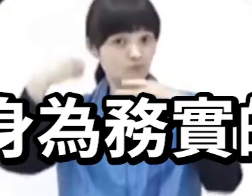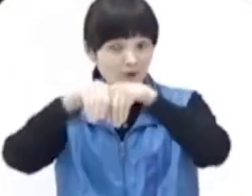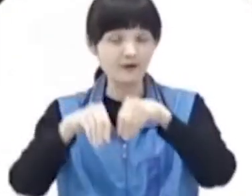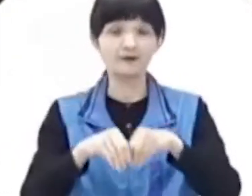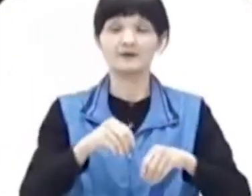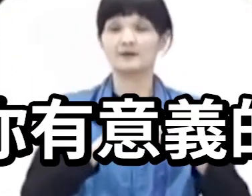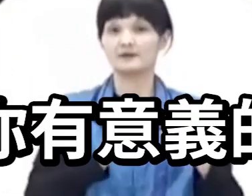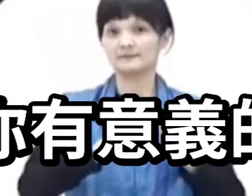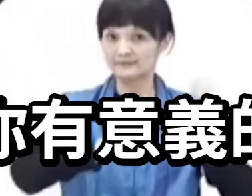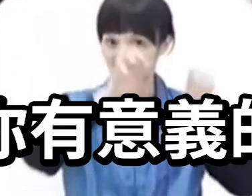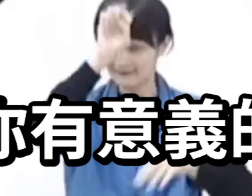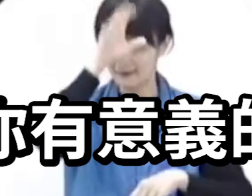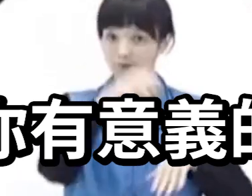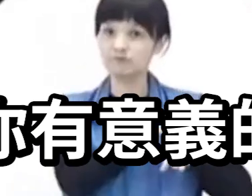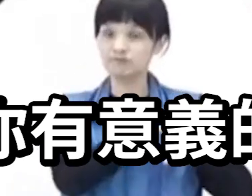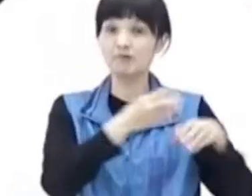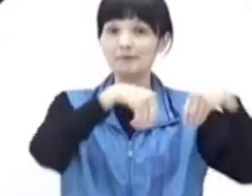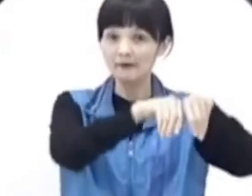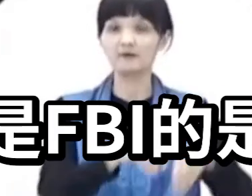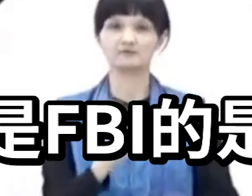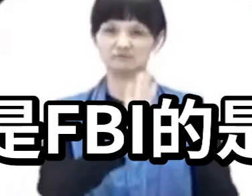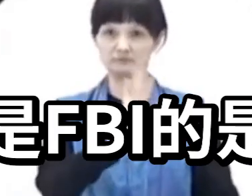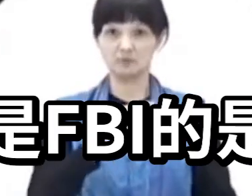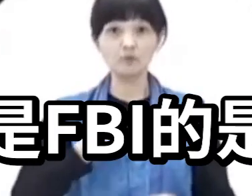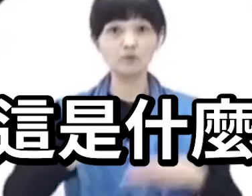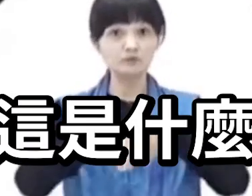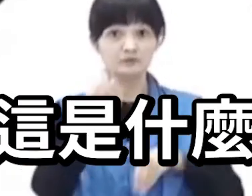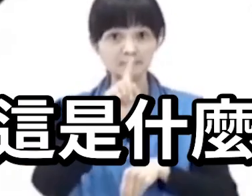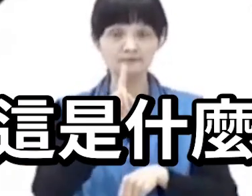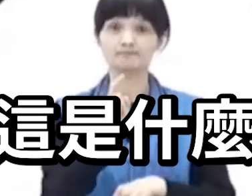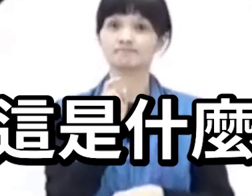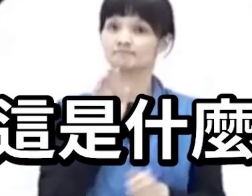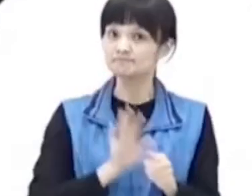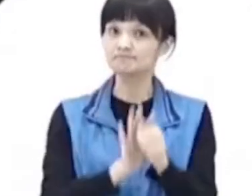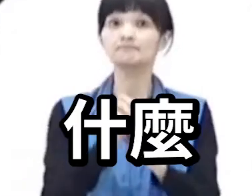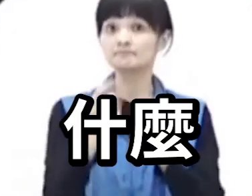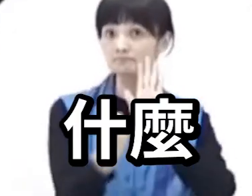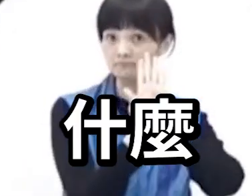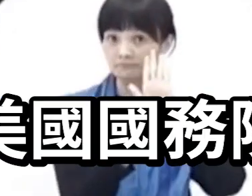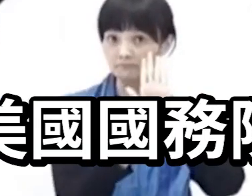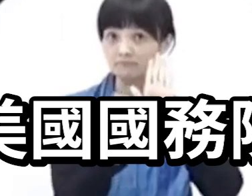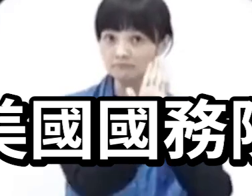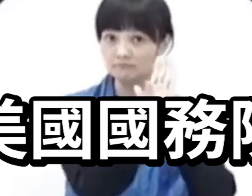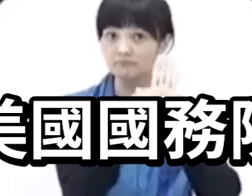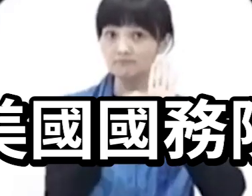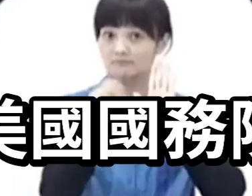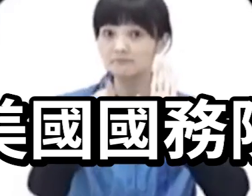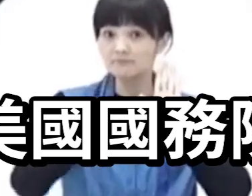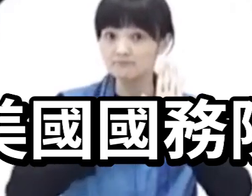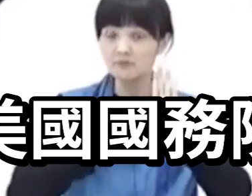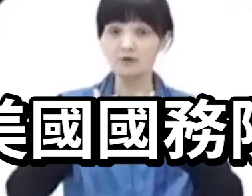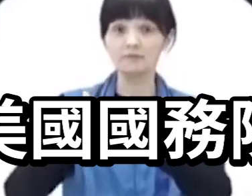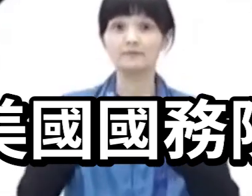党。我送你有意义的东西， 这个 ABI 的是吧？ 你知道这是什么 logo 吗？ 什么？ 美国国务院